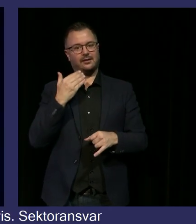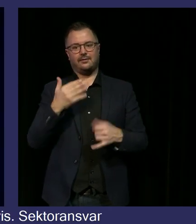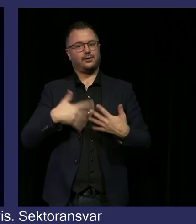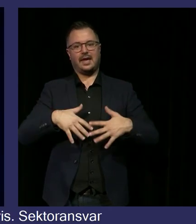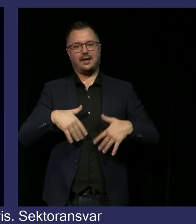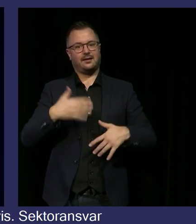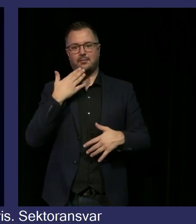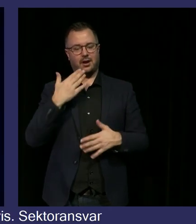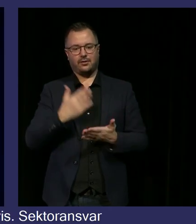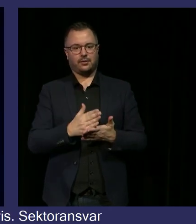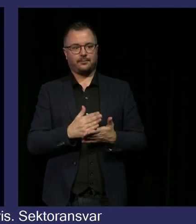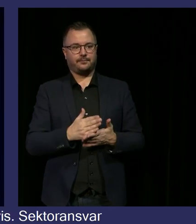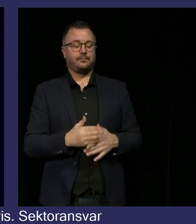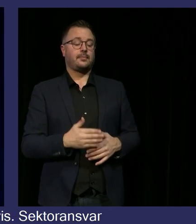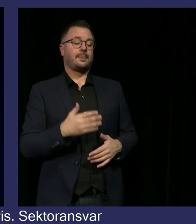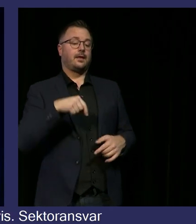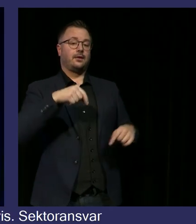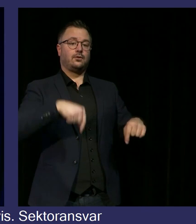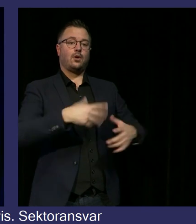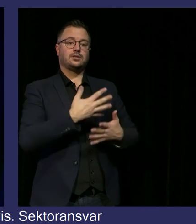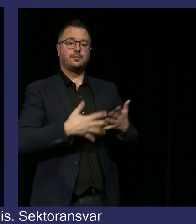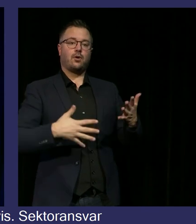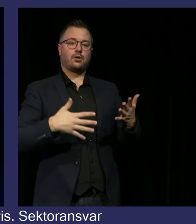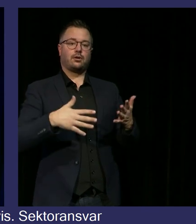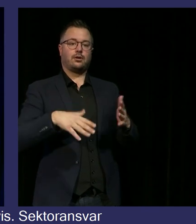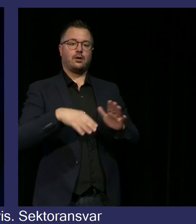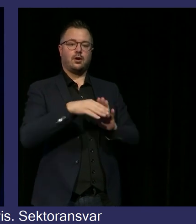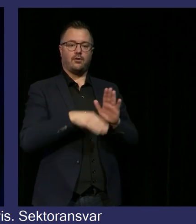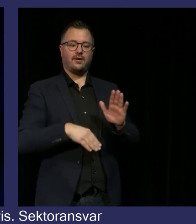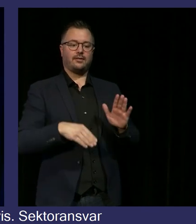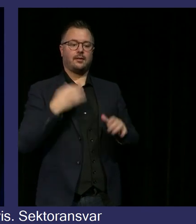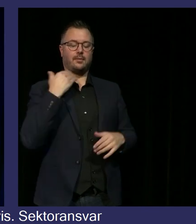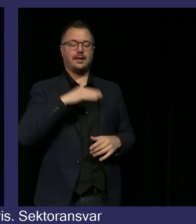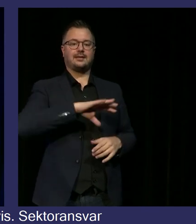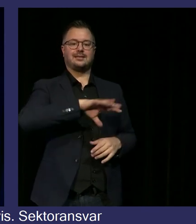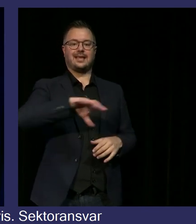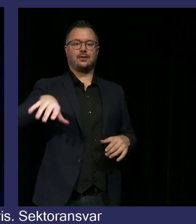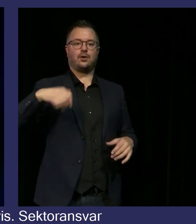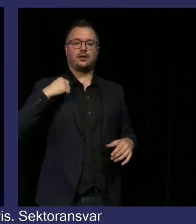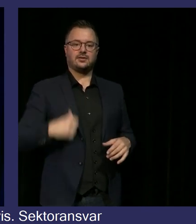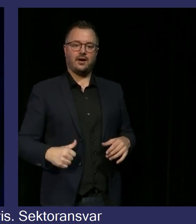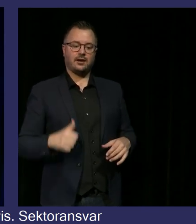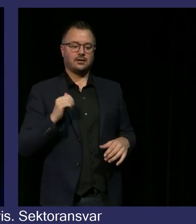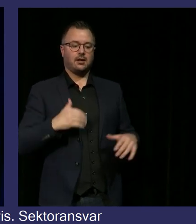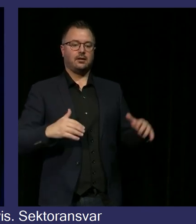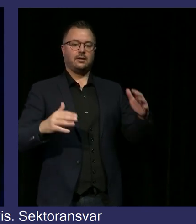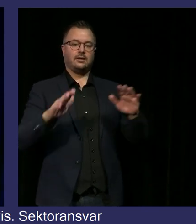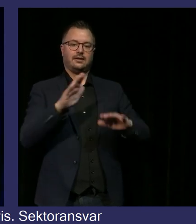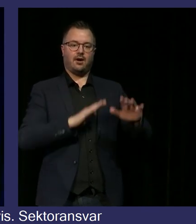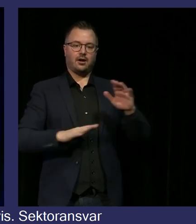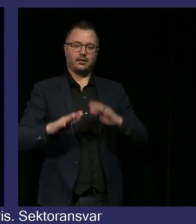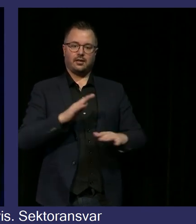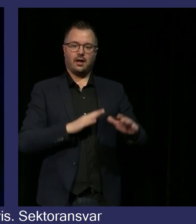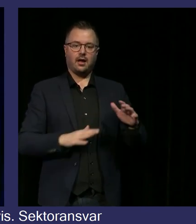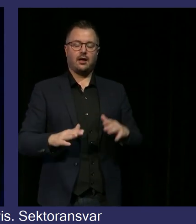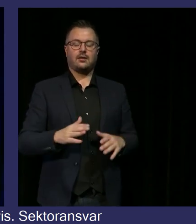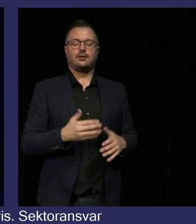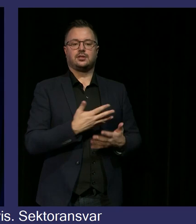nå med språkloven blir det altså sektorvist et sektoransvar å ta vare på språket røktede og ikke minst